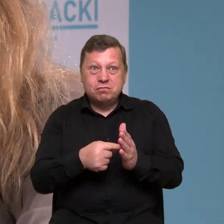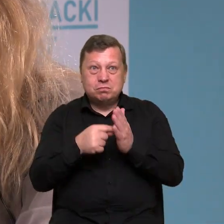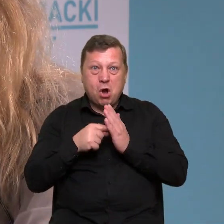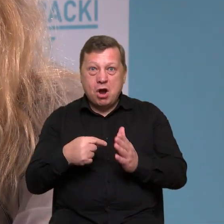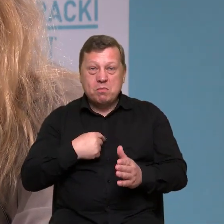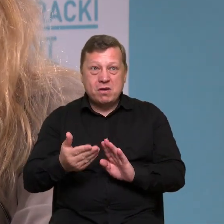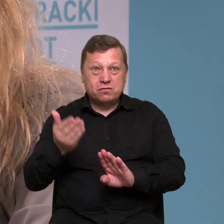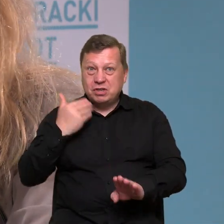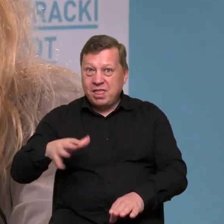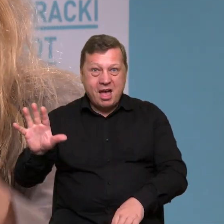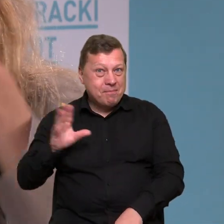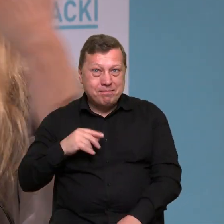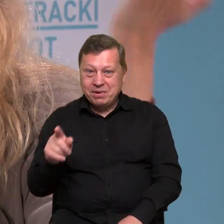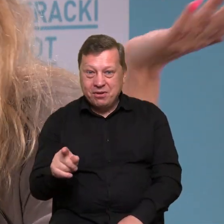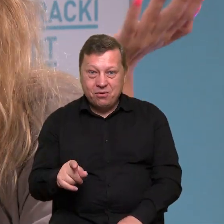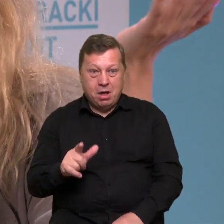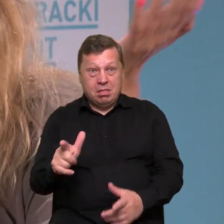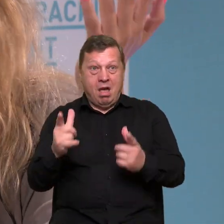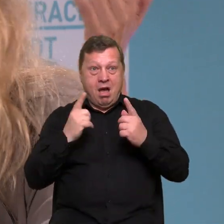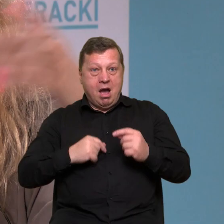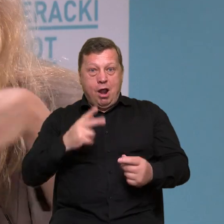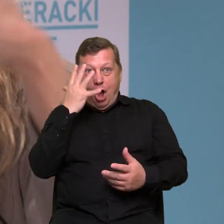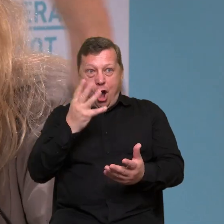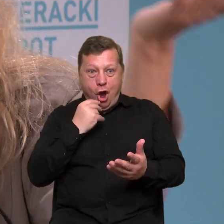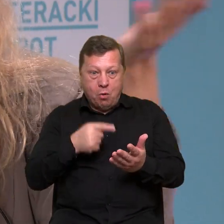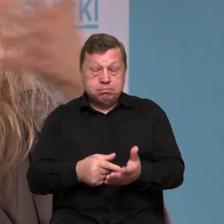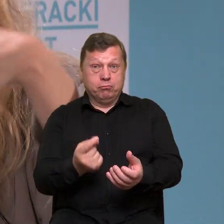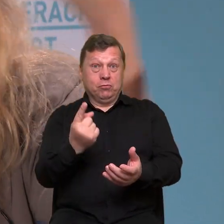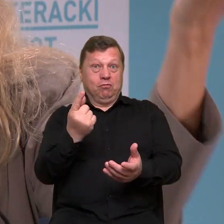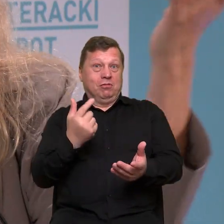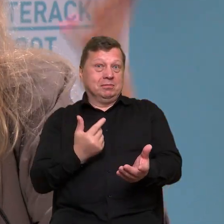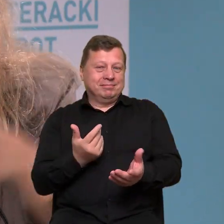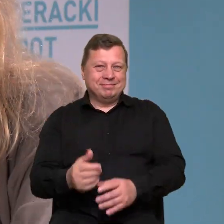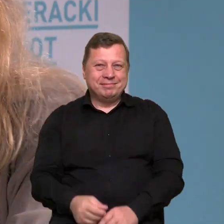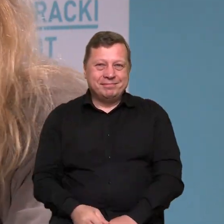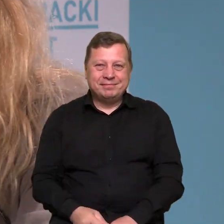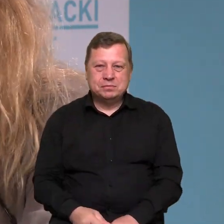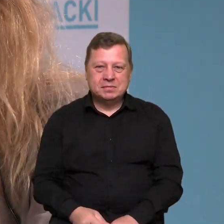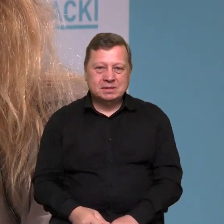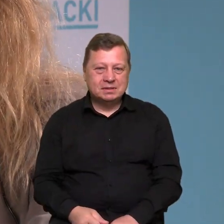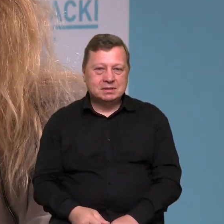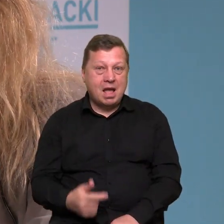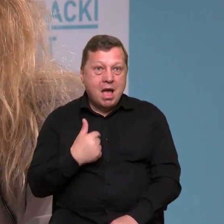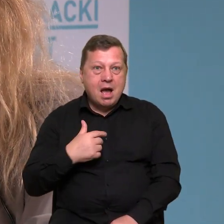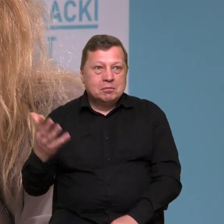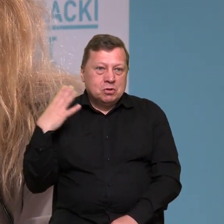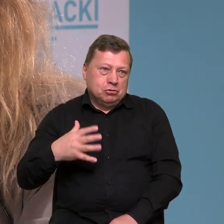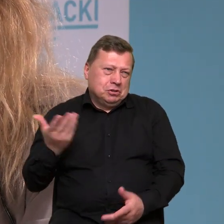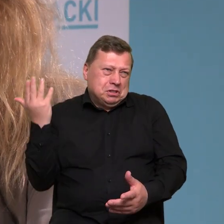i nagle pojawia się ten obrazek. Ja gdzieś tam sobie